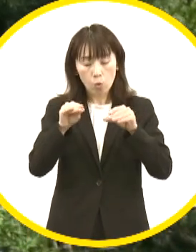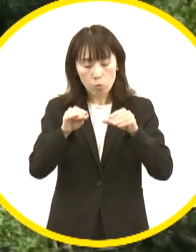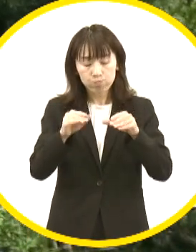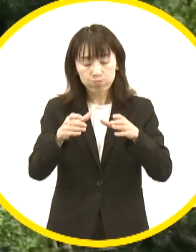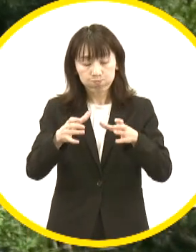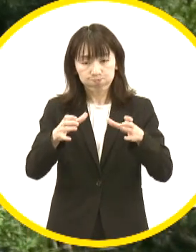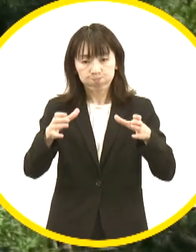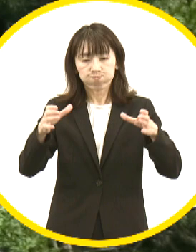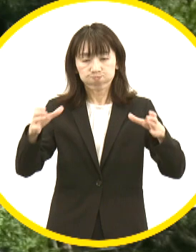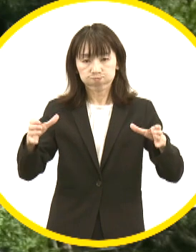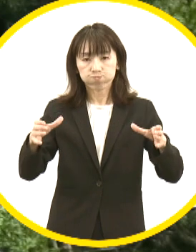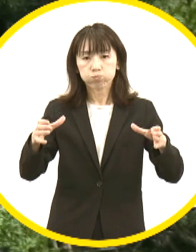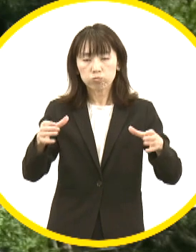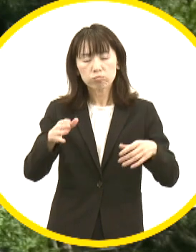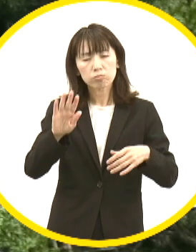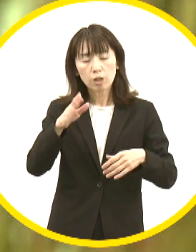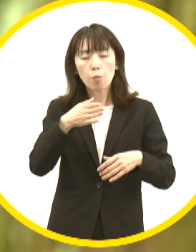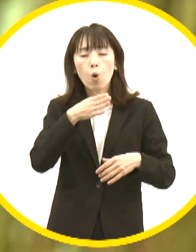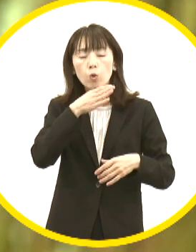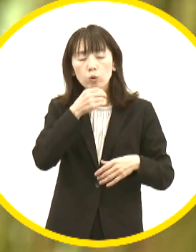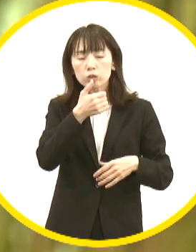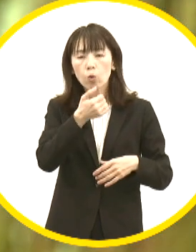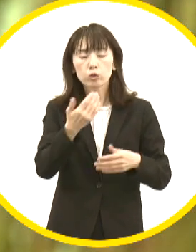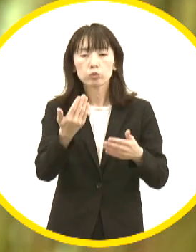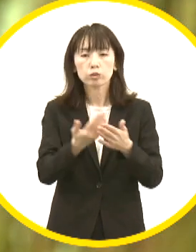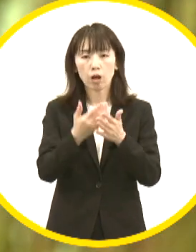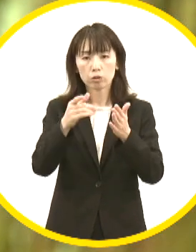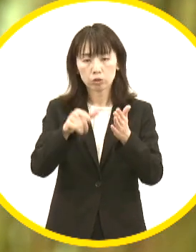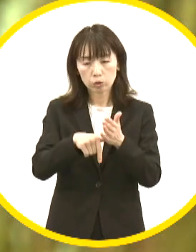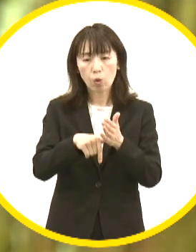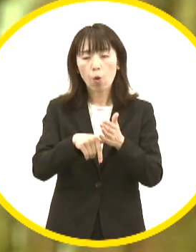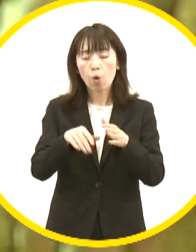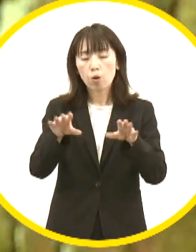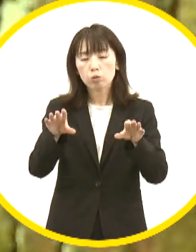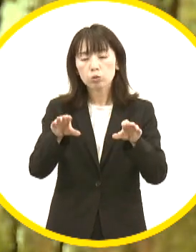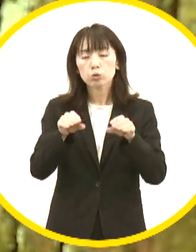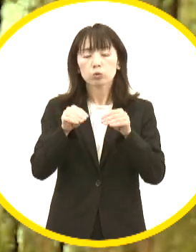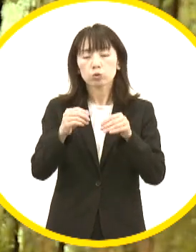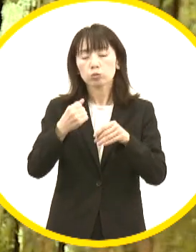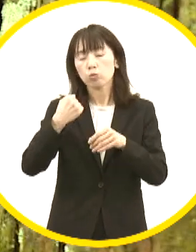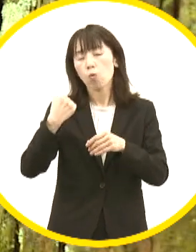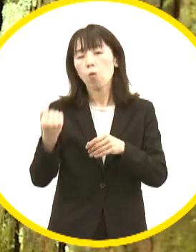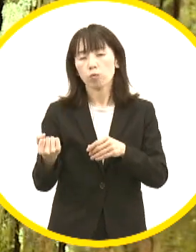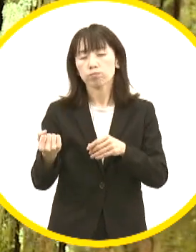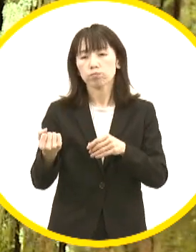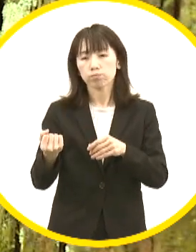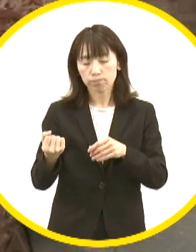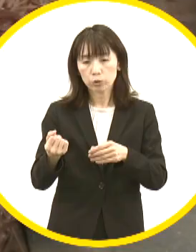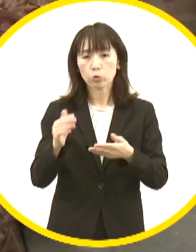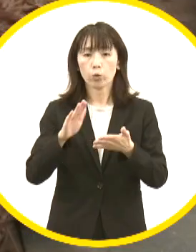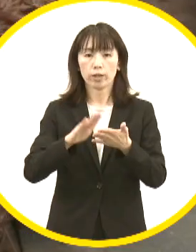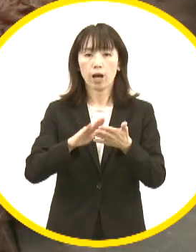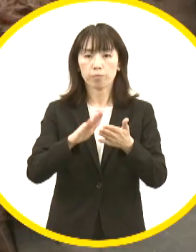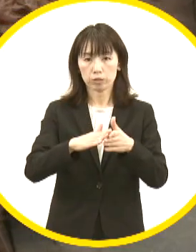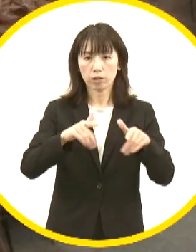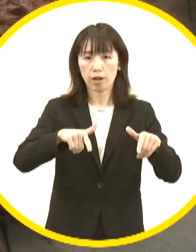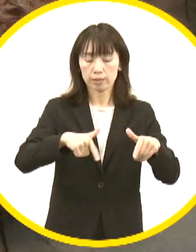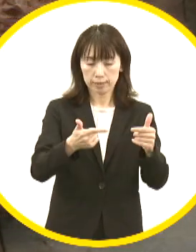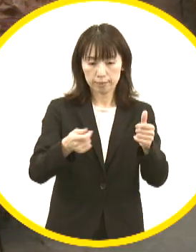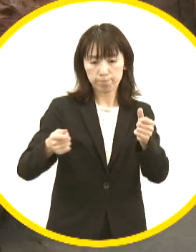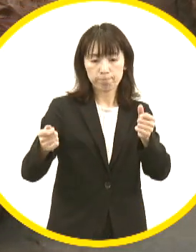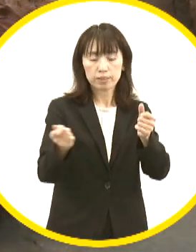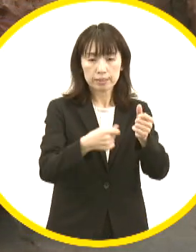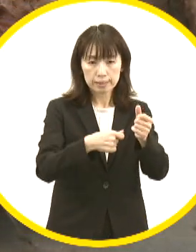えるんです、 はいはい、 50歳ぐらいになるとピーク時の半分ぐらいまで吸収量が落ちていってしまうんですね、 はい、 そのタイミングで切